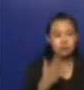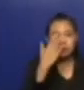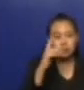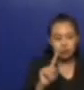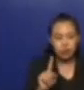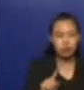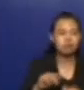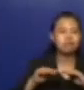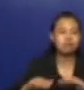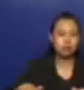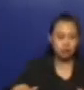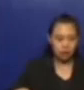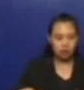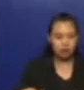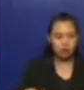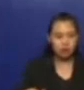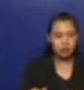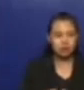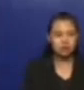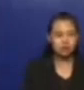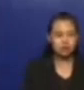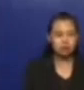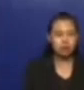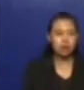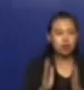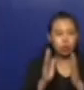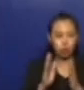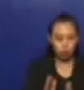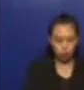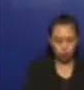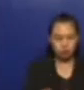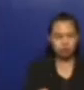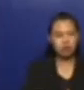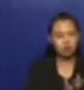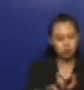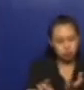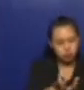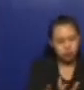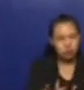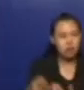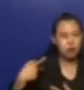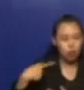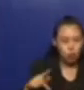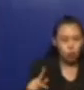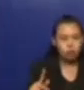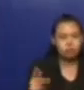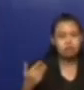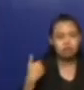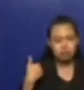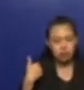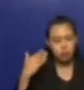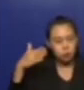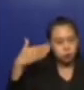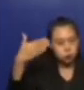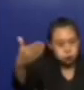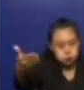วันนี้คือทรัพยากรอันทรงคุณค่าของประเทศในวันข้างหน้า